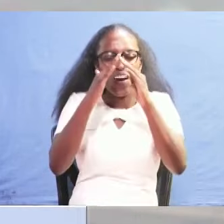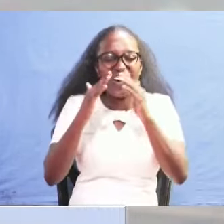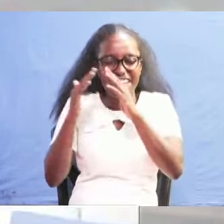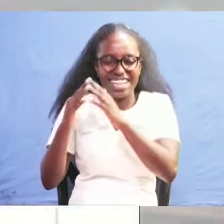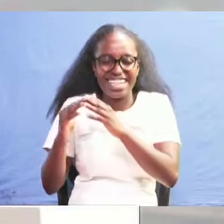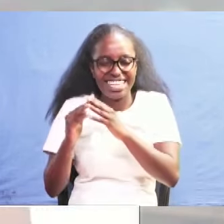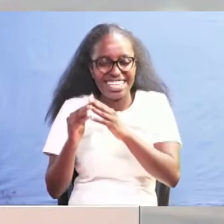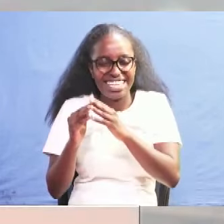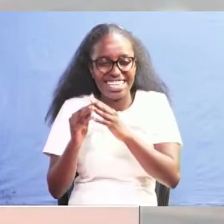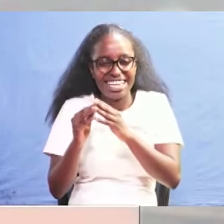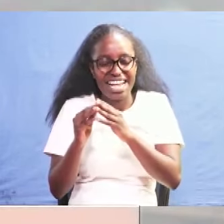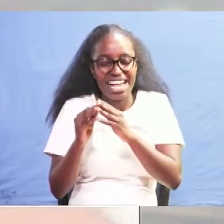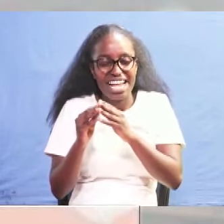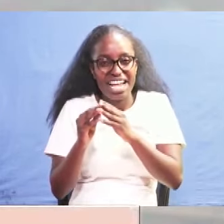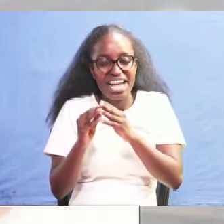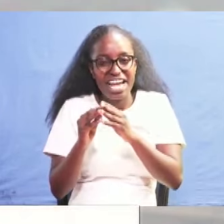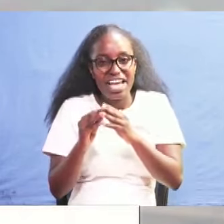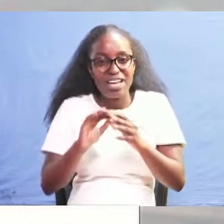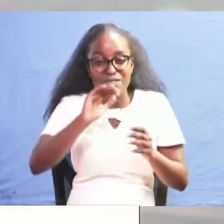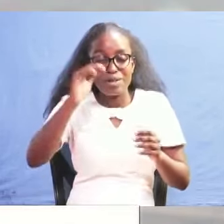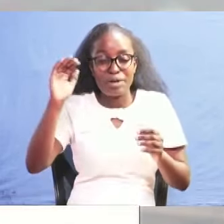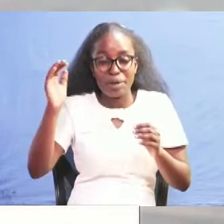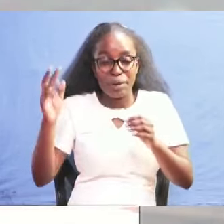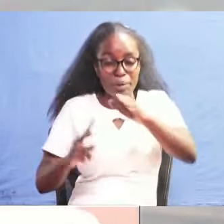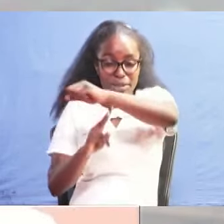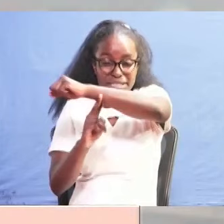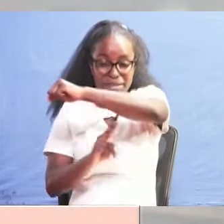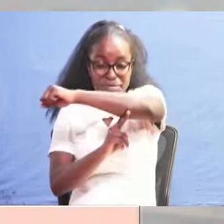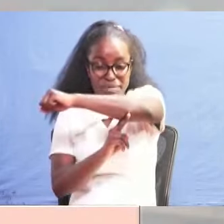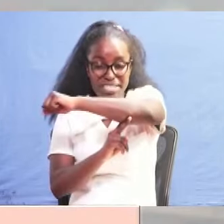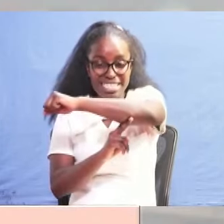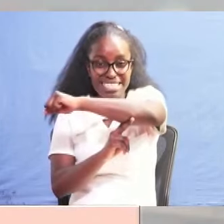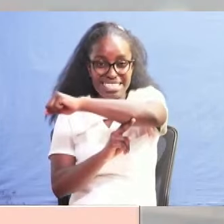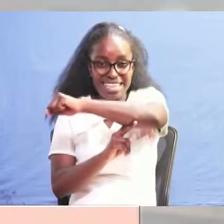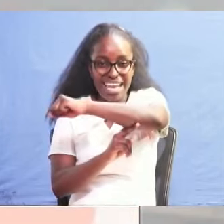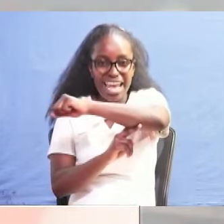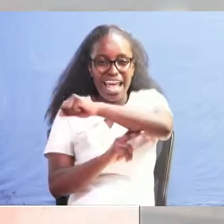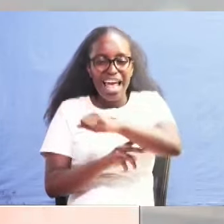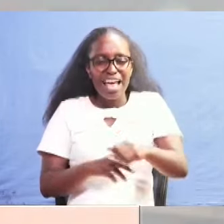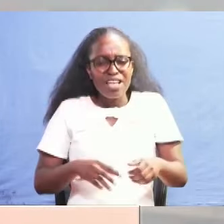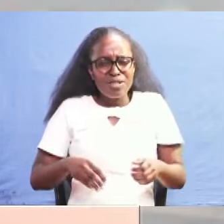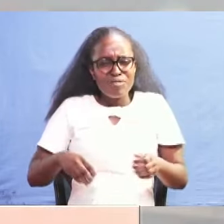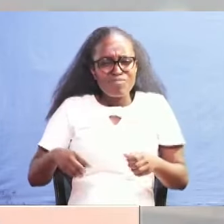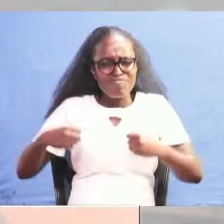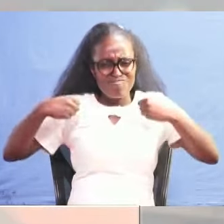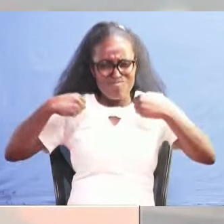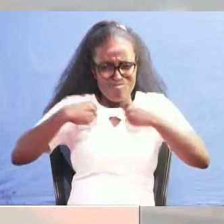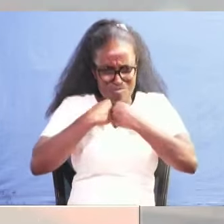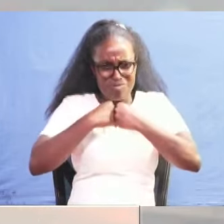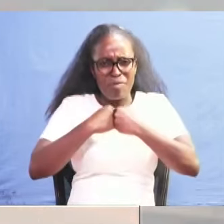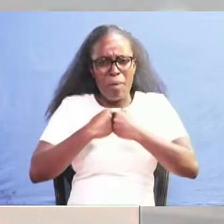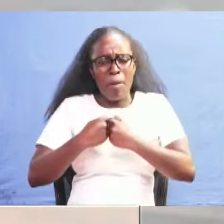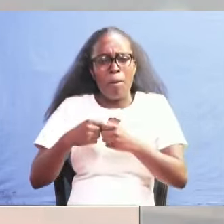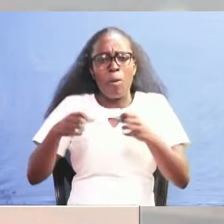ya kukabiliana na majanga ya kaunti, alisema daraja hilo limekuwa hatari kwa madereva ambao sasa wanapaswa kutumia